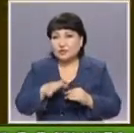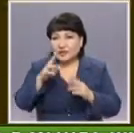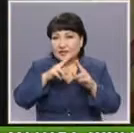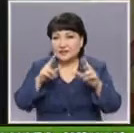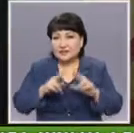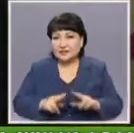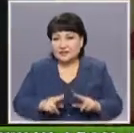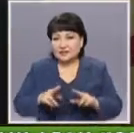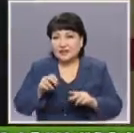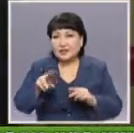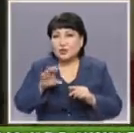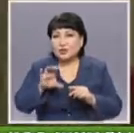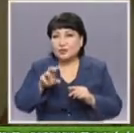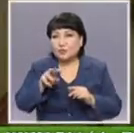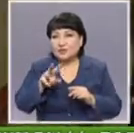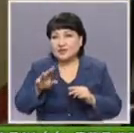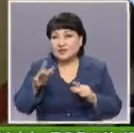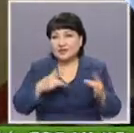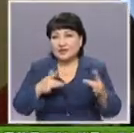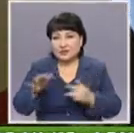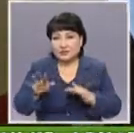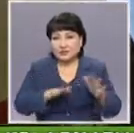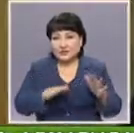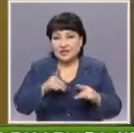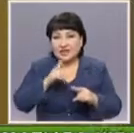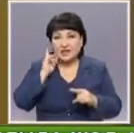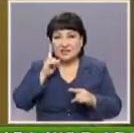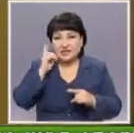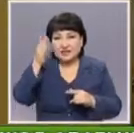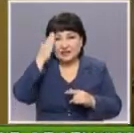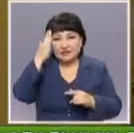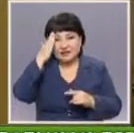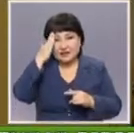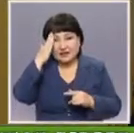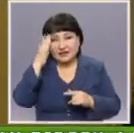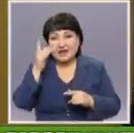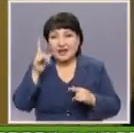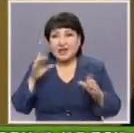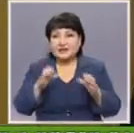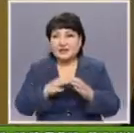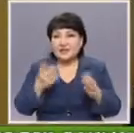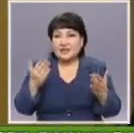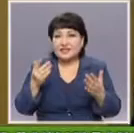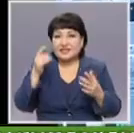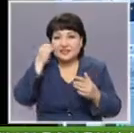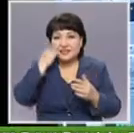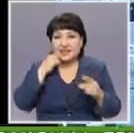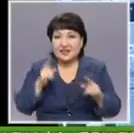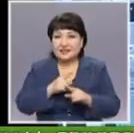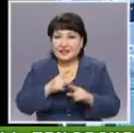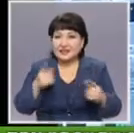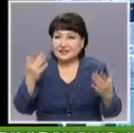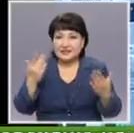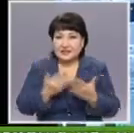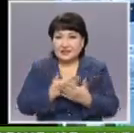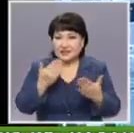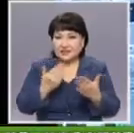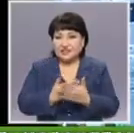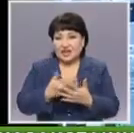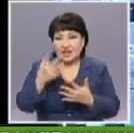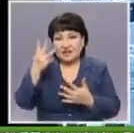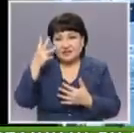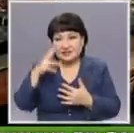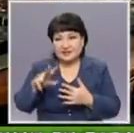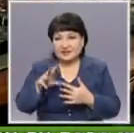Мұқасанның концерті өтпек. Жас таланттар ансамбльдің ескі әндерін жаңа сипатта орындайды. Қазірдің өзінде дайындық